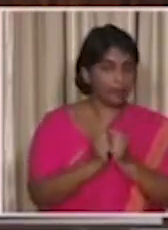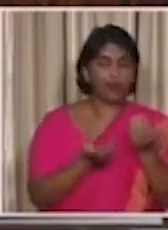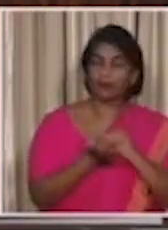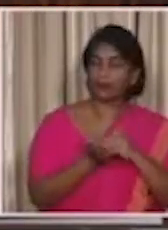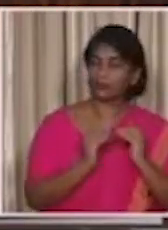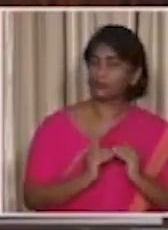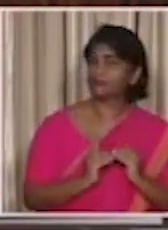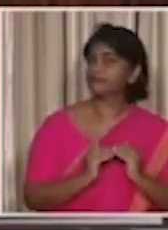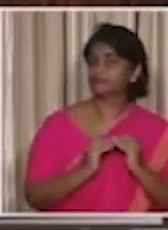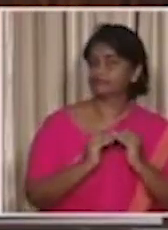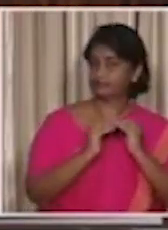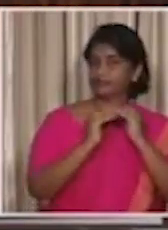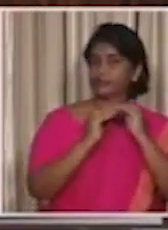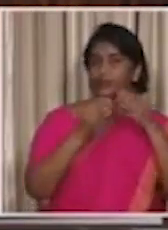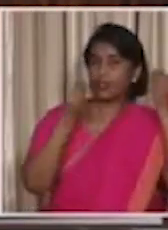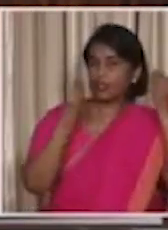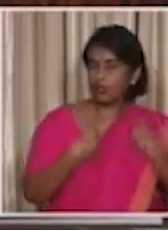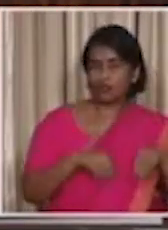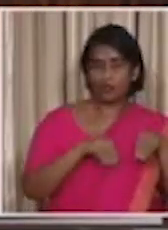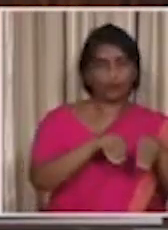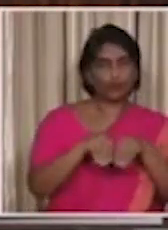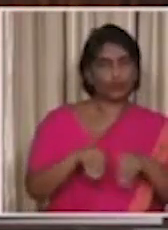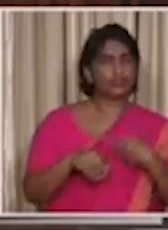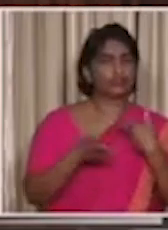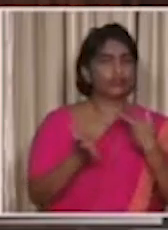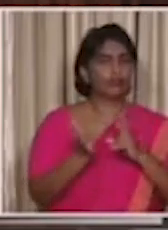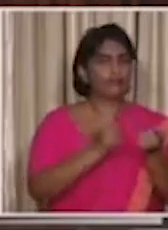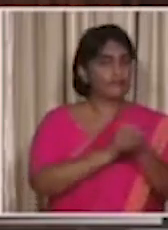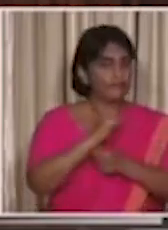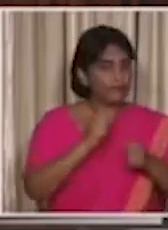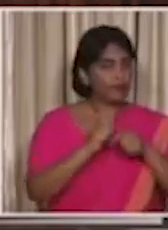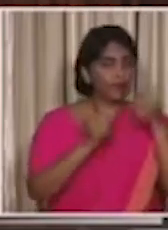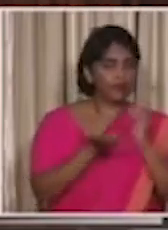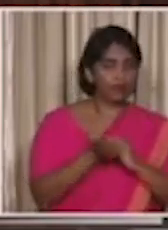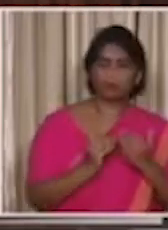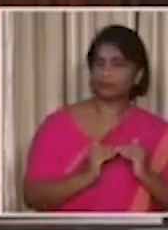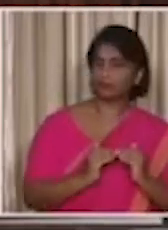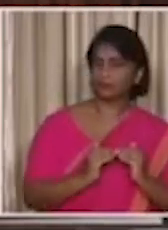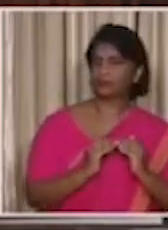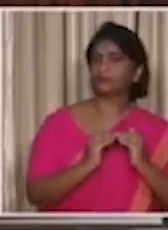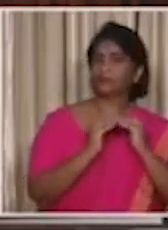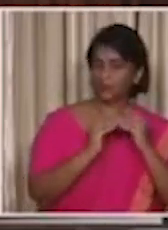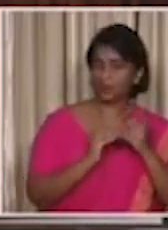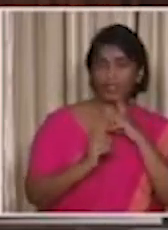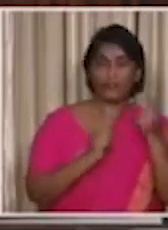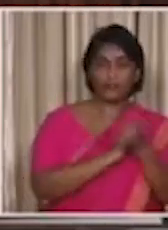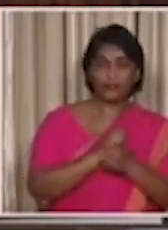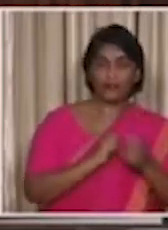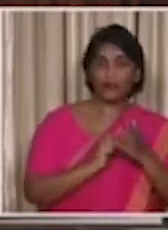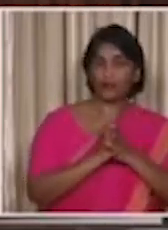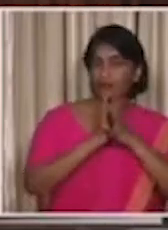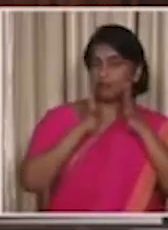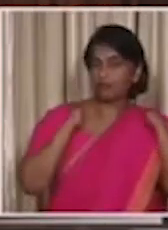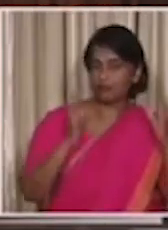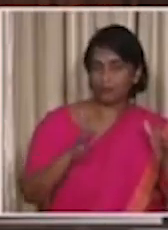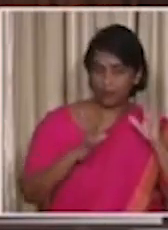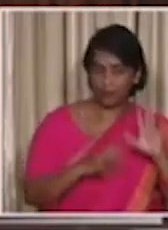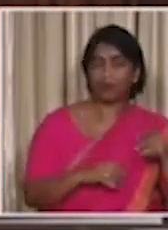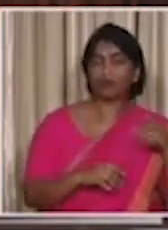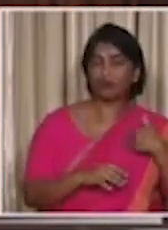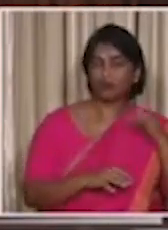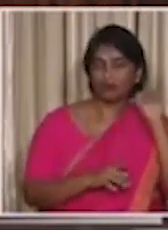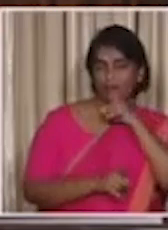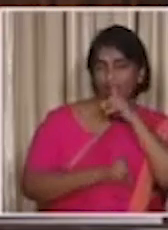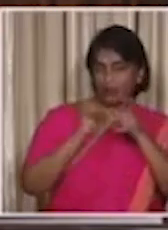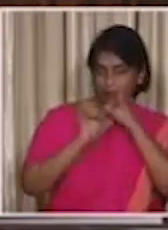පණ ලබනවා. කඩාවැටුණු කෘෂි සහ වැවිලි ක්ෂේත්‍රයේ යළි පිබිදෙනවා. මහ කනේ අස්වැන්නු වැඩි වෙන බවට